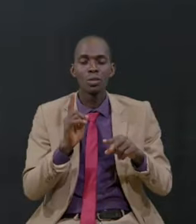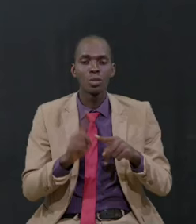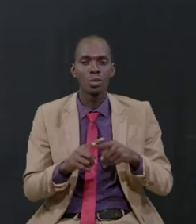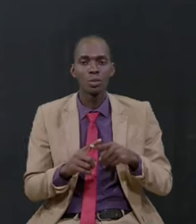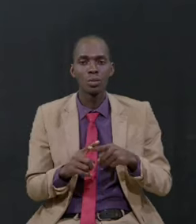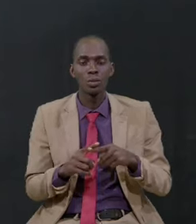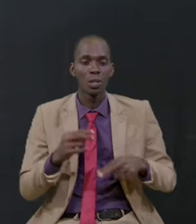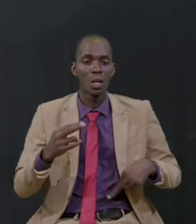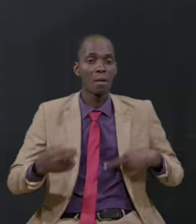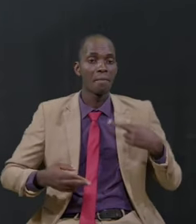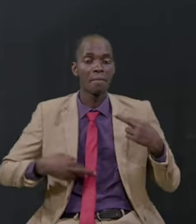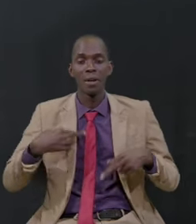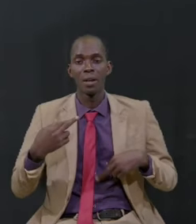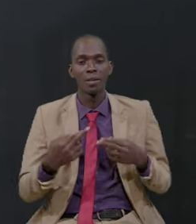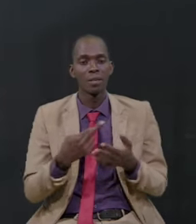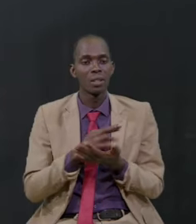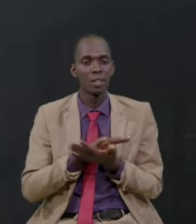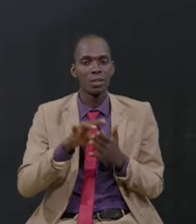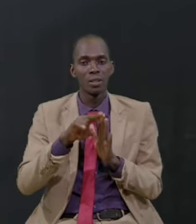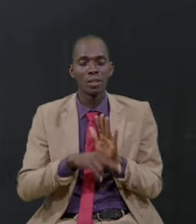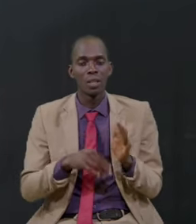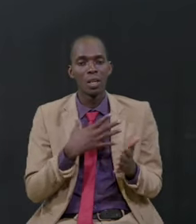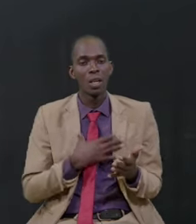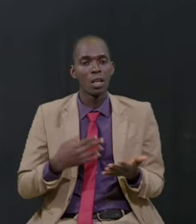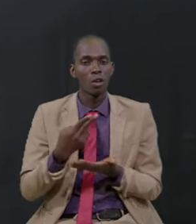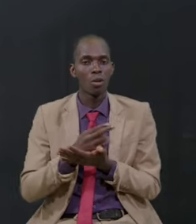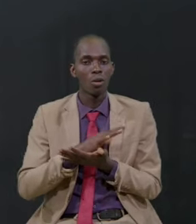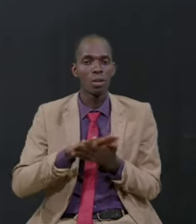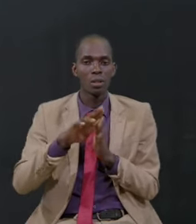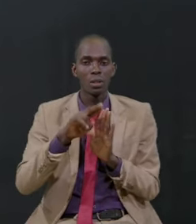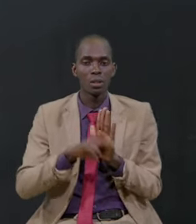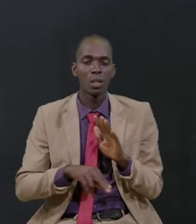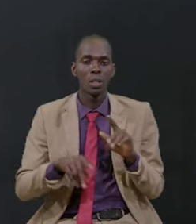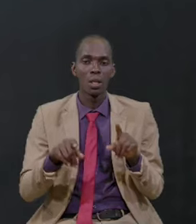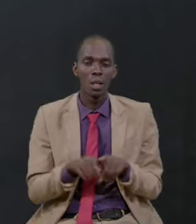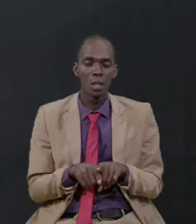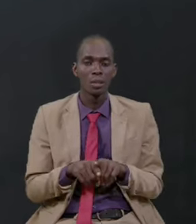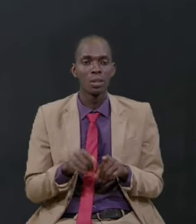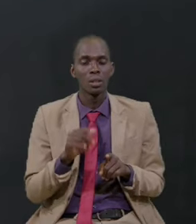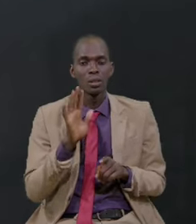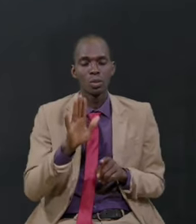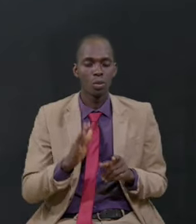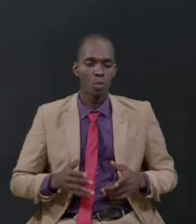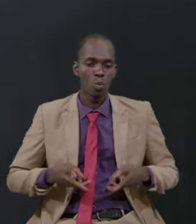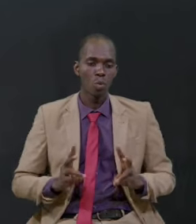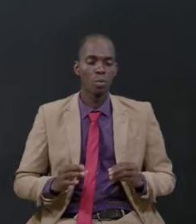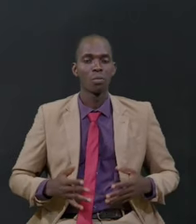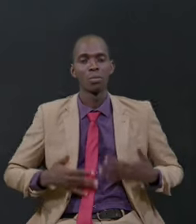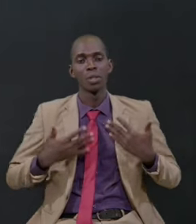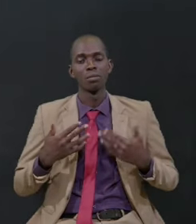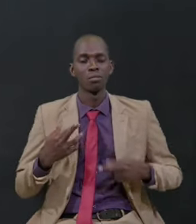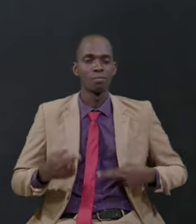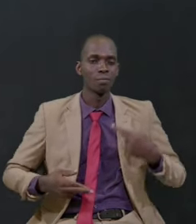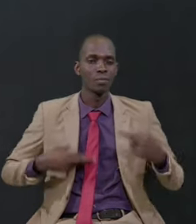Réveiller. Raviver. raviver la